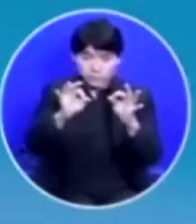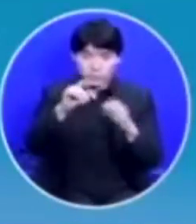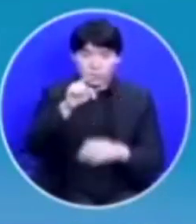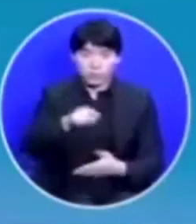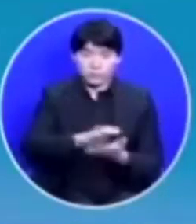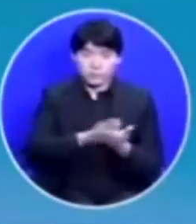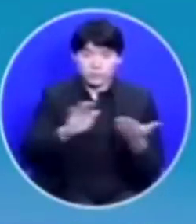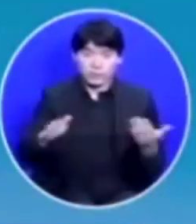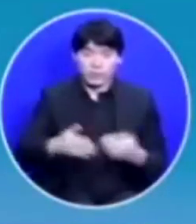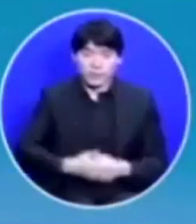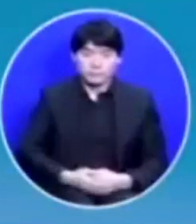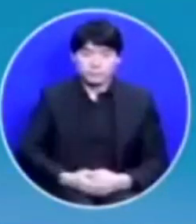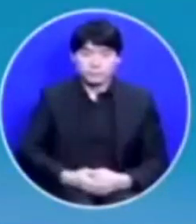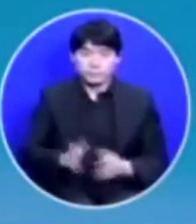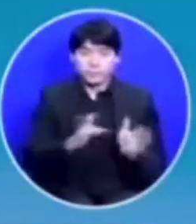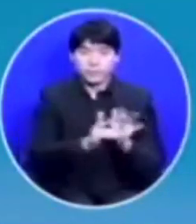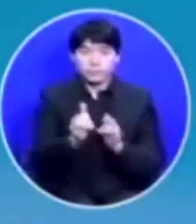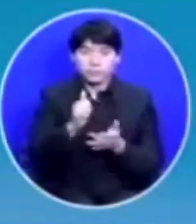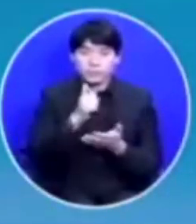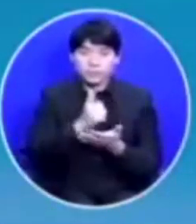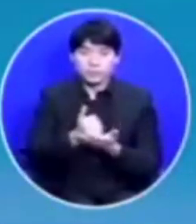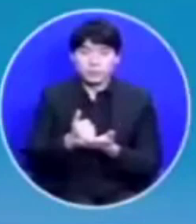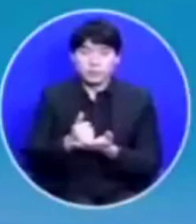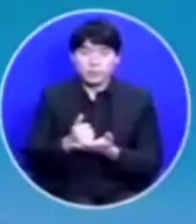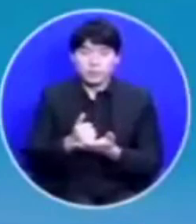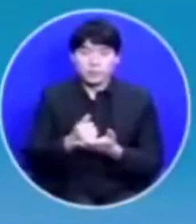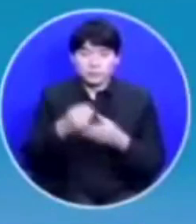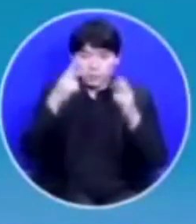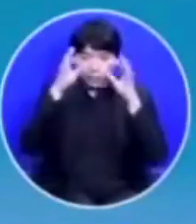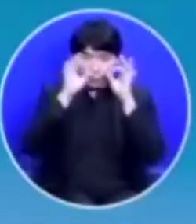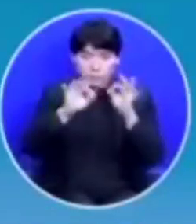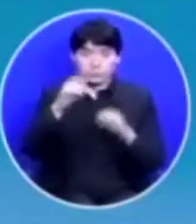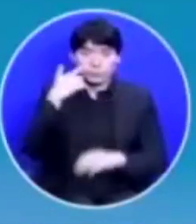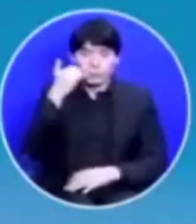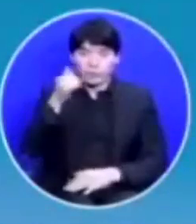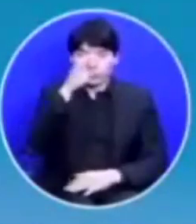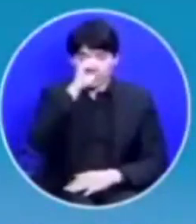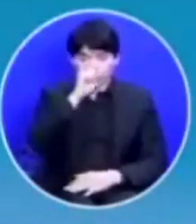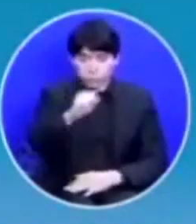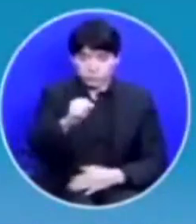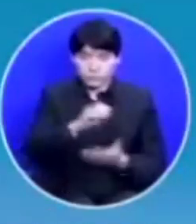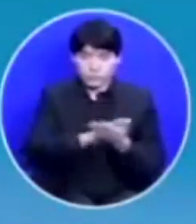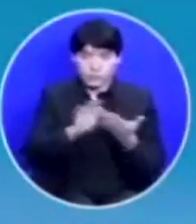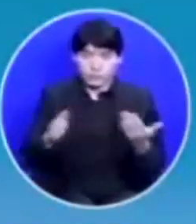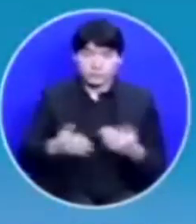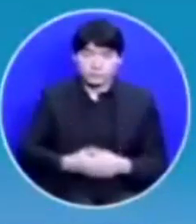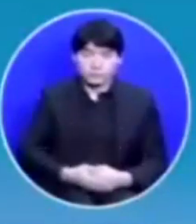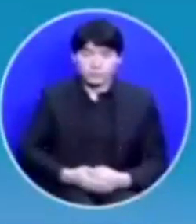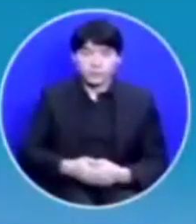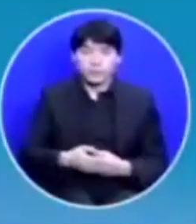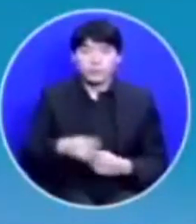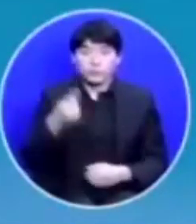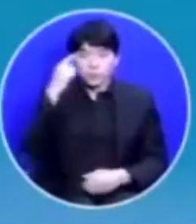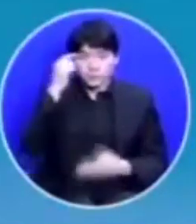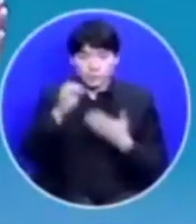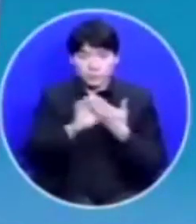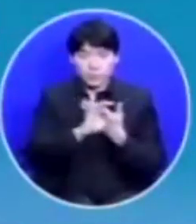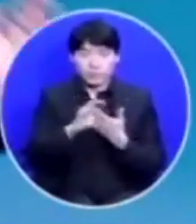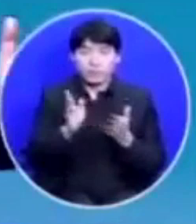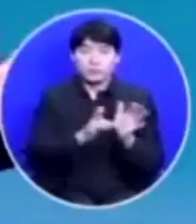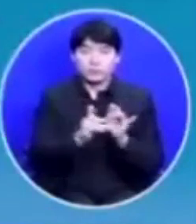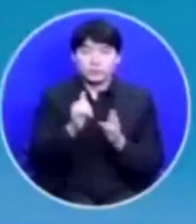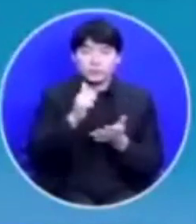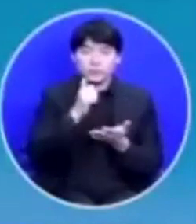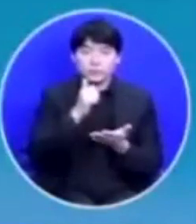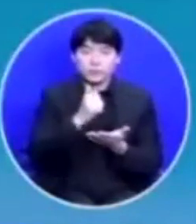예수님이 함께 하는 것을 늘 바라보는 부모가 좋은 부모의 요 왜냐하면 예수님께서 그 부모를 통하여 그 자녀를